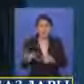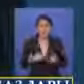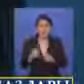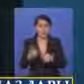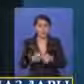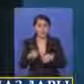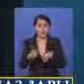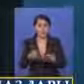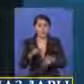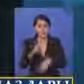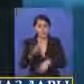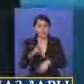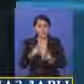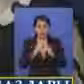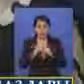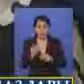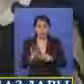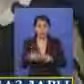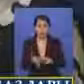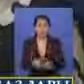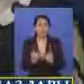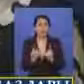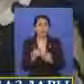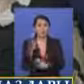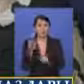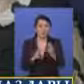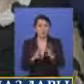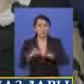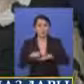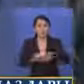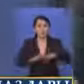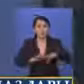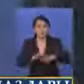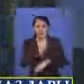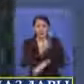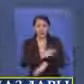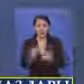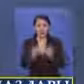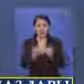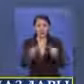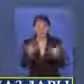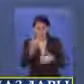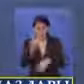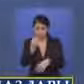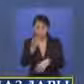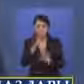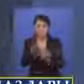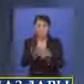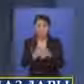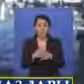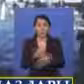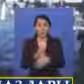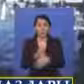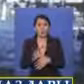атынан премьер-министр Асқар Мамин тапсырды. Бұдан өзге ірі өндіріс, халық тұтынатын тауарлар, қызмет көрсету мен азық-түлік немесе